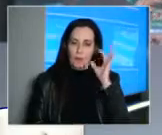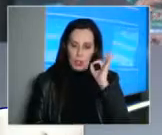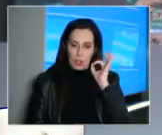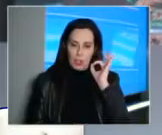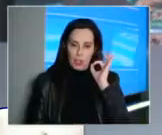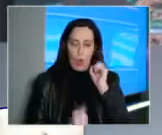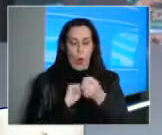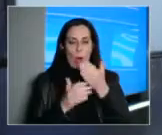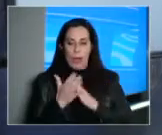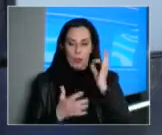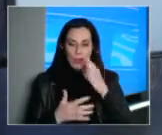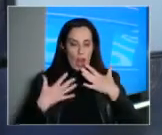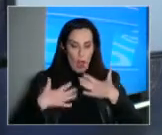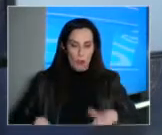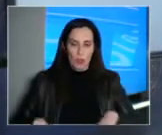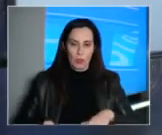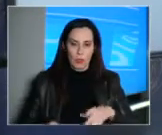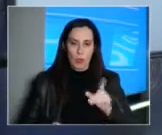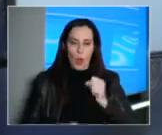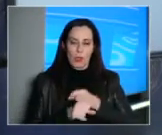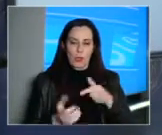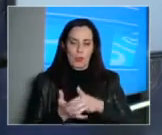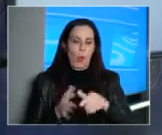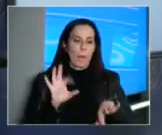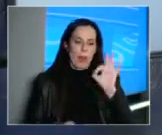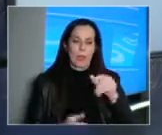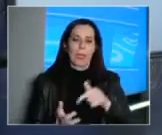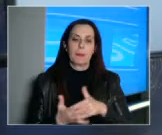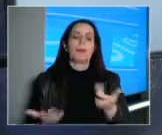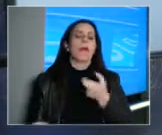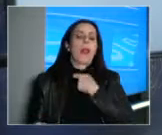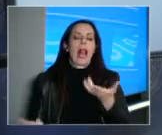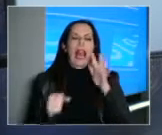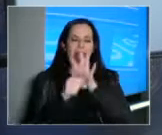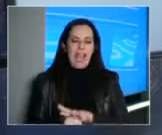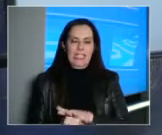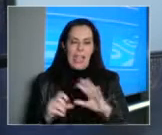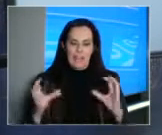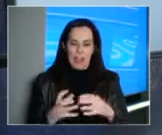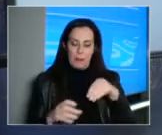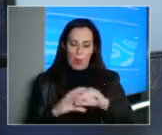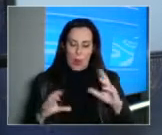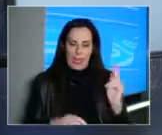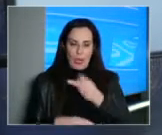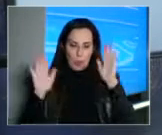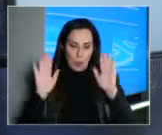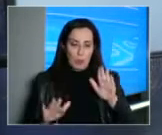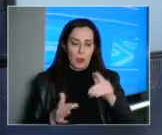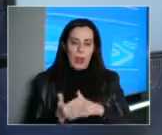ולנשים או חלק מהנשים שלובשות את זה, הן לא עושות את זה מבחירה, אלא כתוצאה מלחץ חברתי בתוך הקהילות